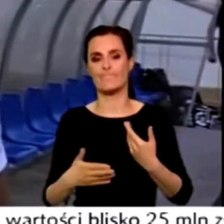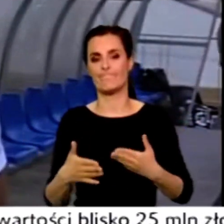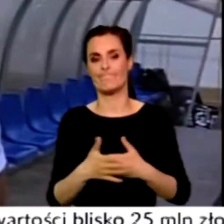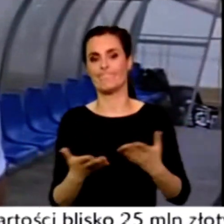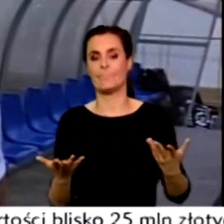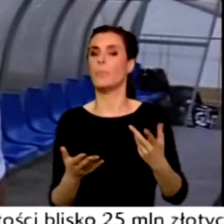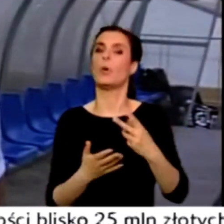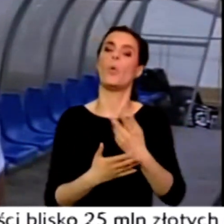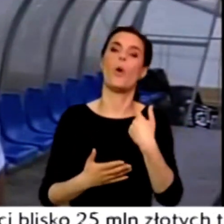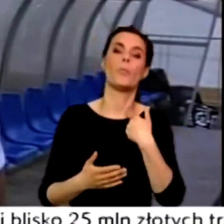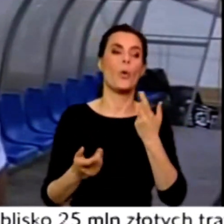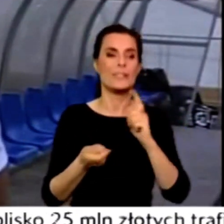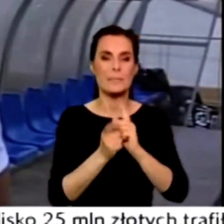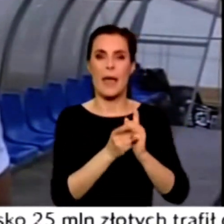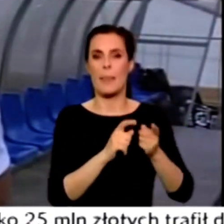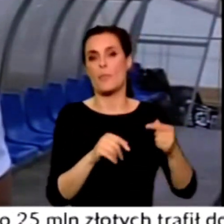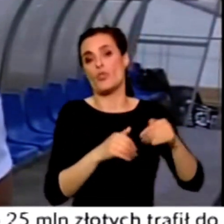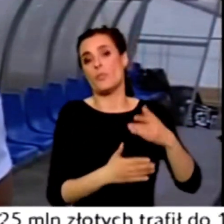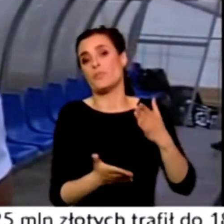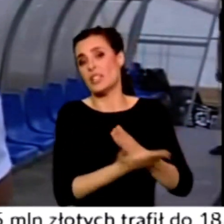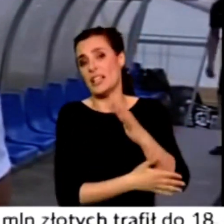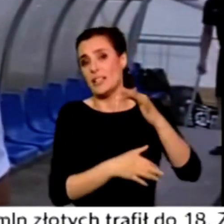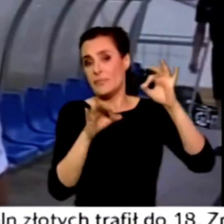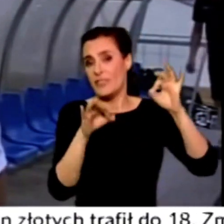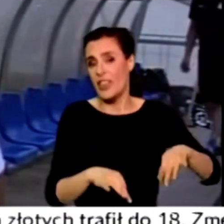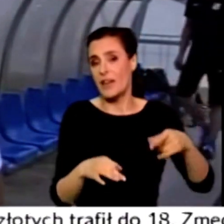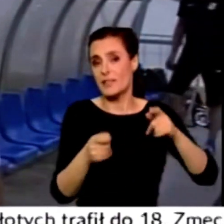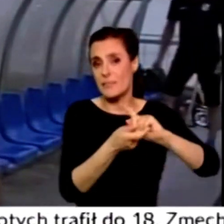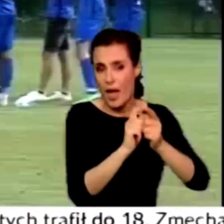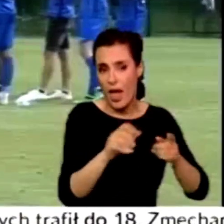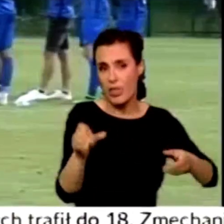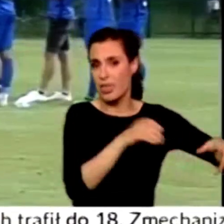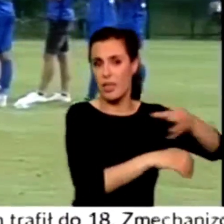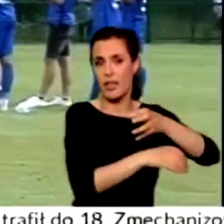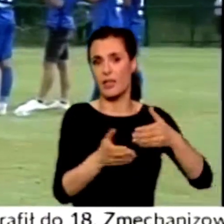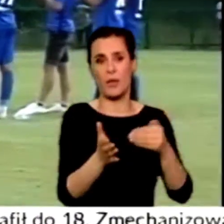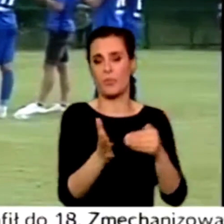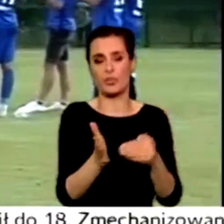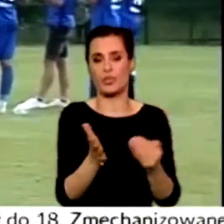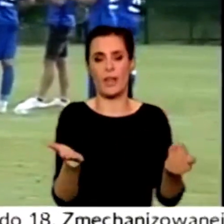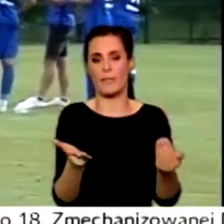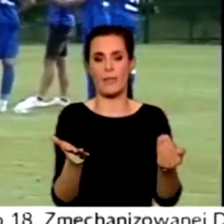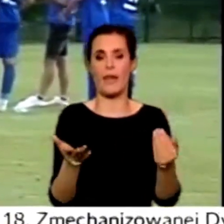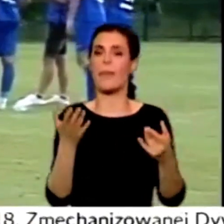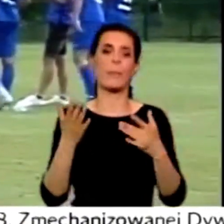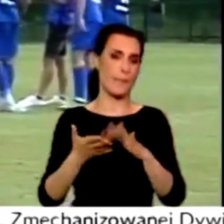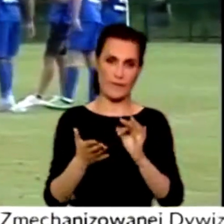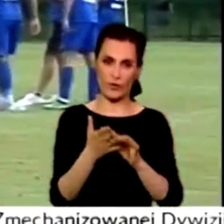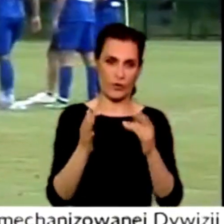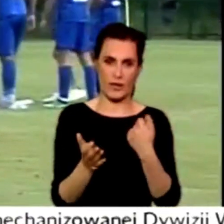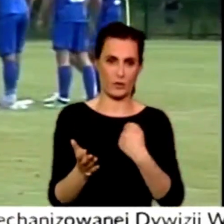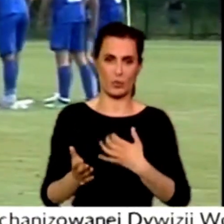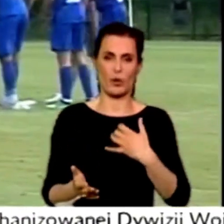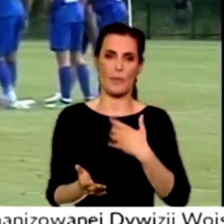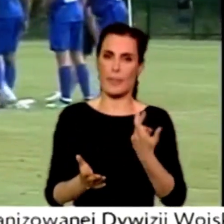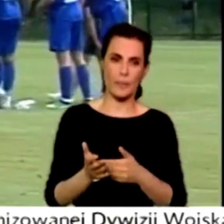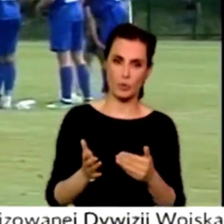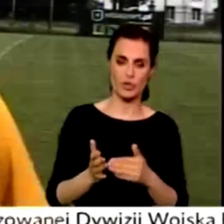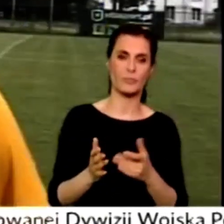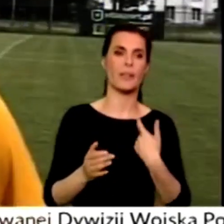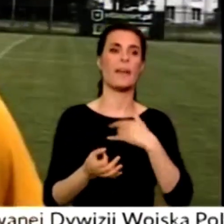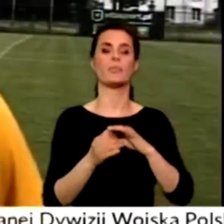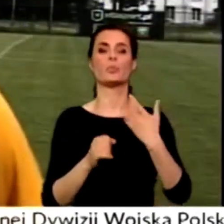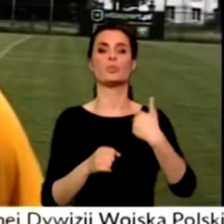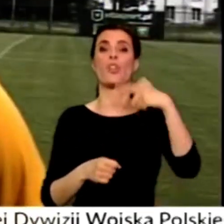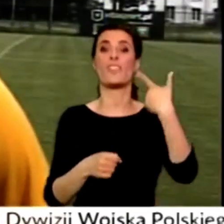początku drugiej połowy. Kilka zmian, może gdzieś tam ten i niepotrzebne problemy, bo na chwilę obecną na pewno nie jest nam potrzebne granie po 120 minut.